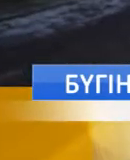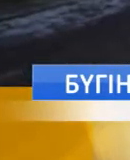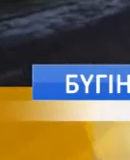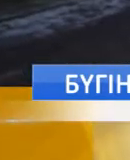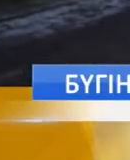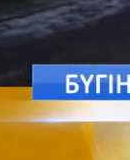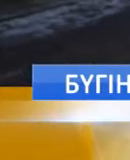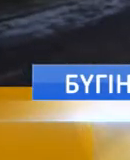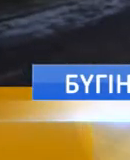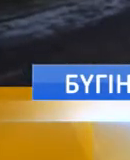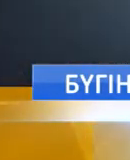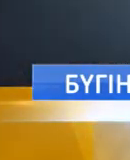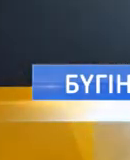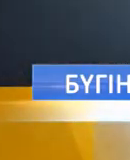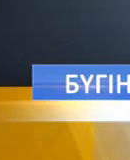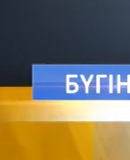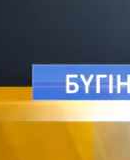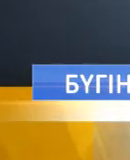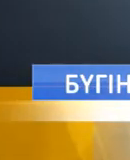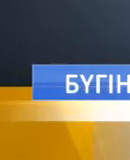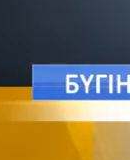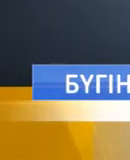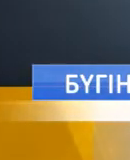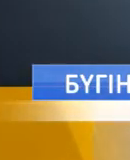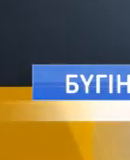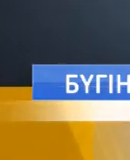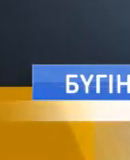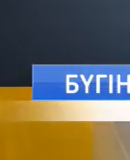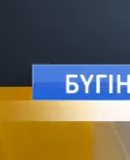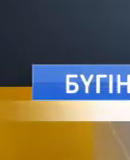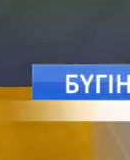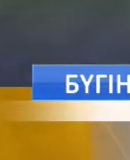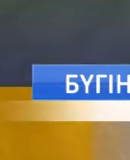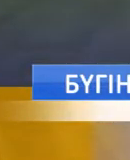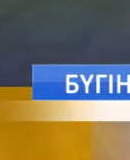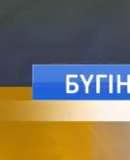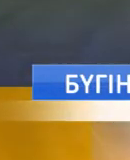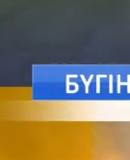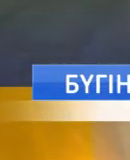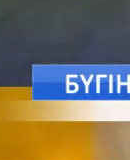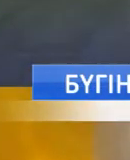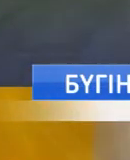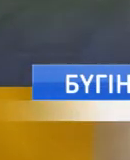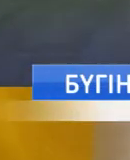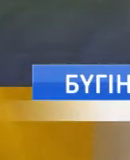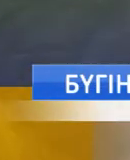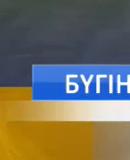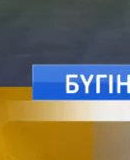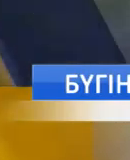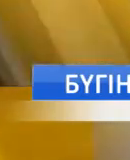Ауыл азаматы мен ажарлы. Көксу ауданында жергілікті кәсіпкер туған ауылының үш бірдей көшесіне жарық шамдарын орнатып